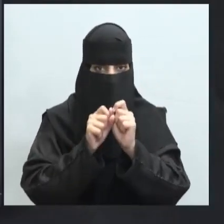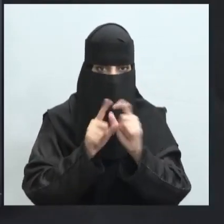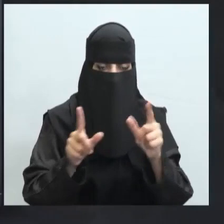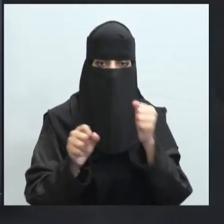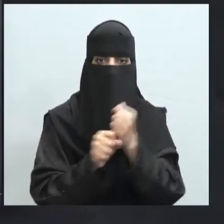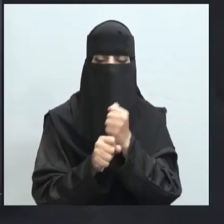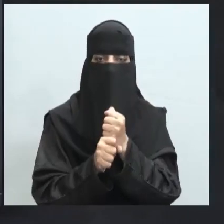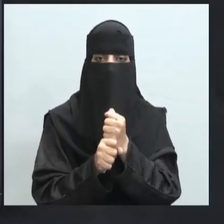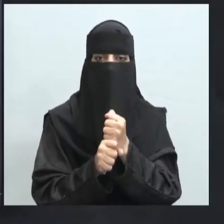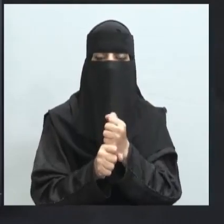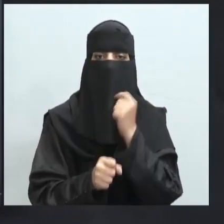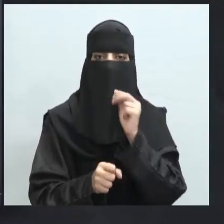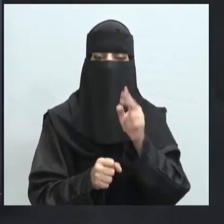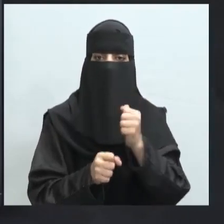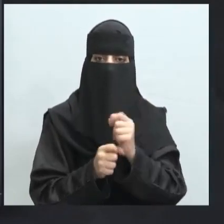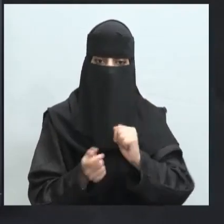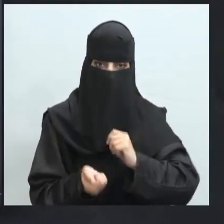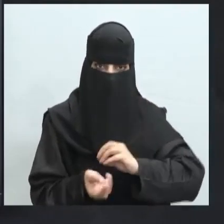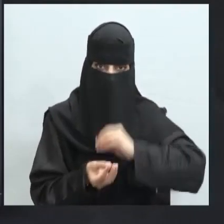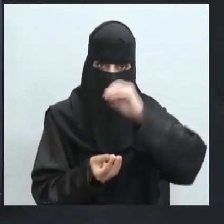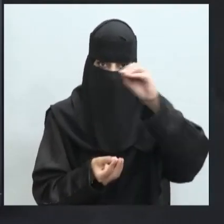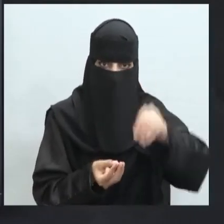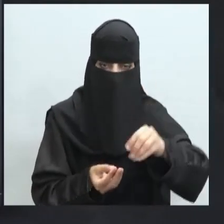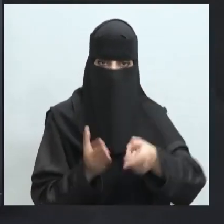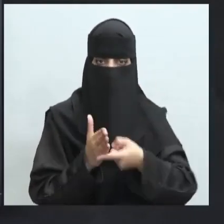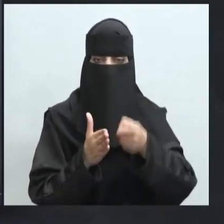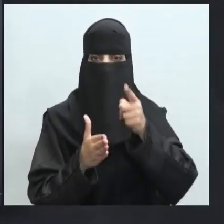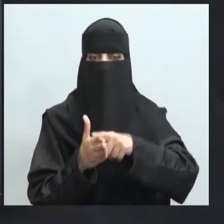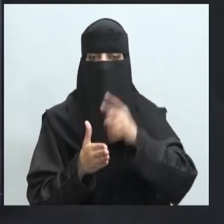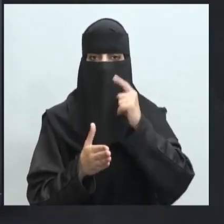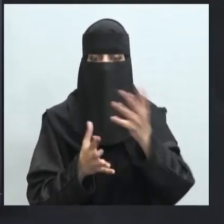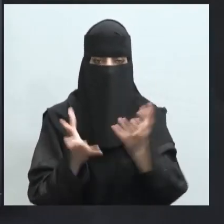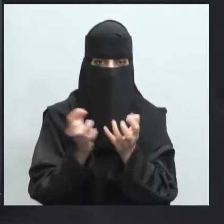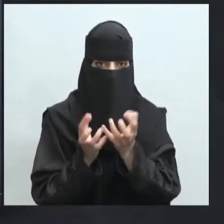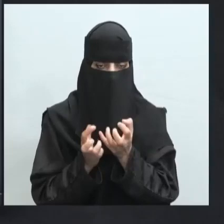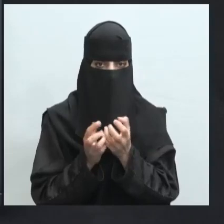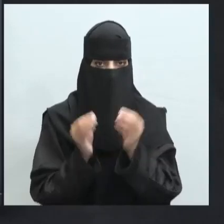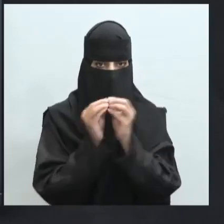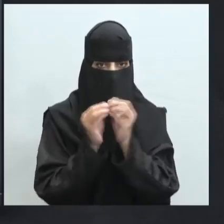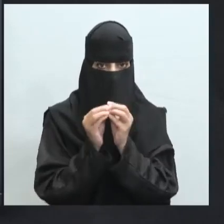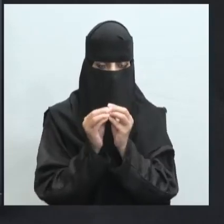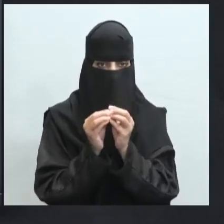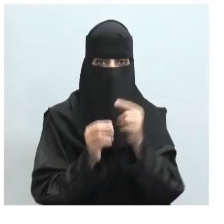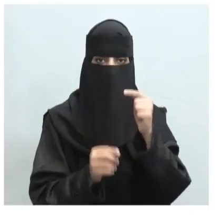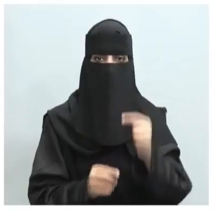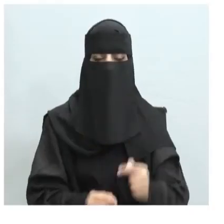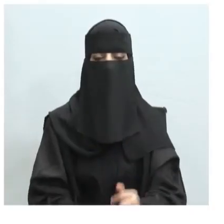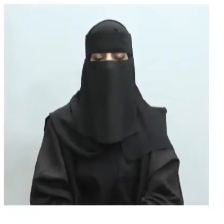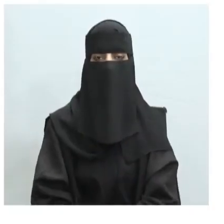عمليه التفريغ الكهربائي وذلك عندما تكتسب اجسامنا تلك الشحنه السالبه